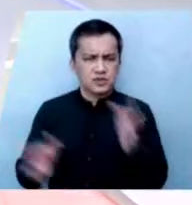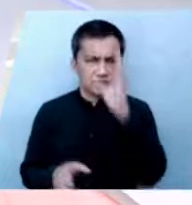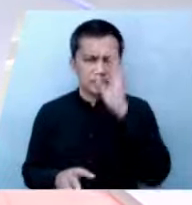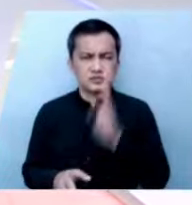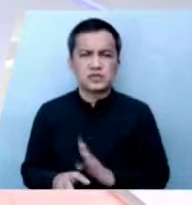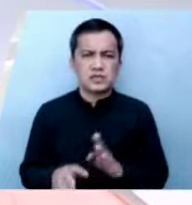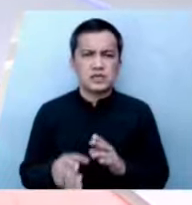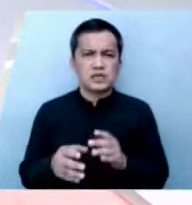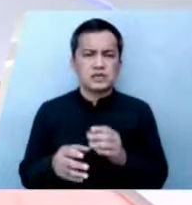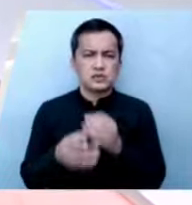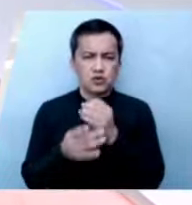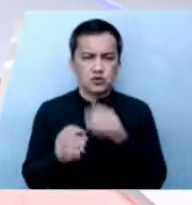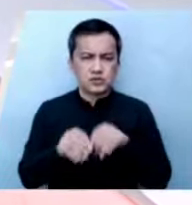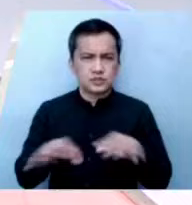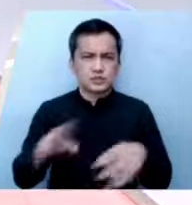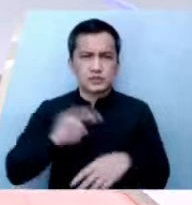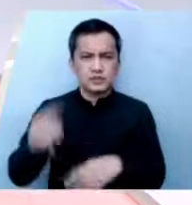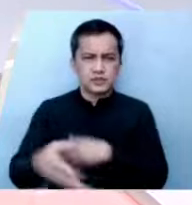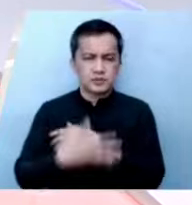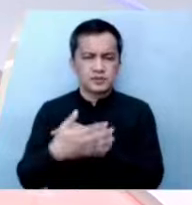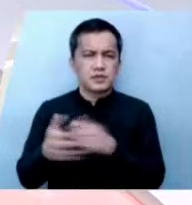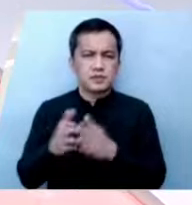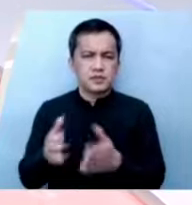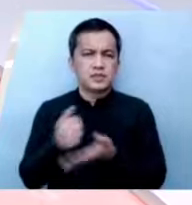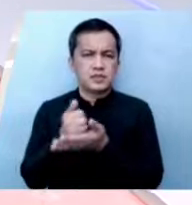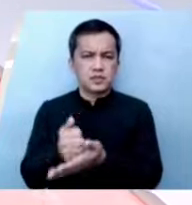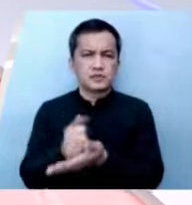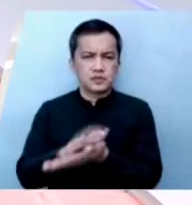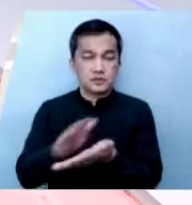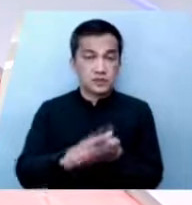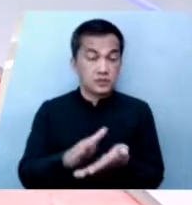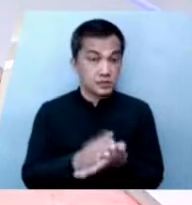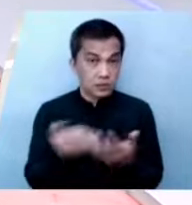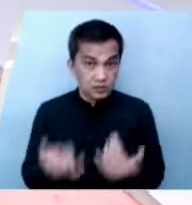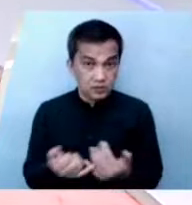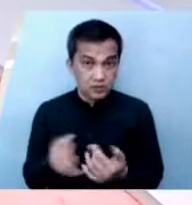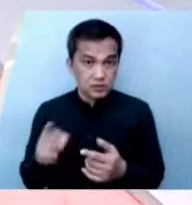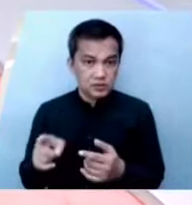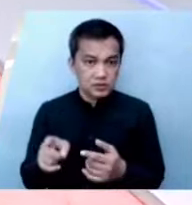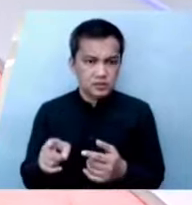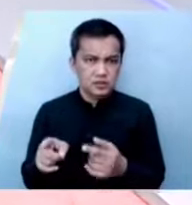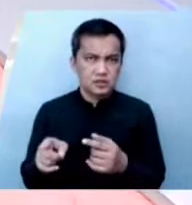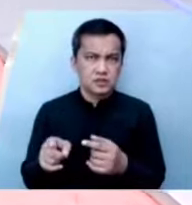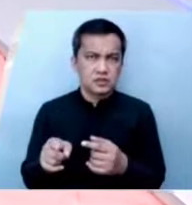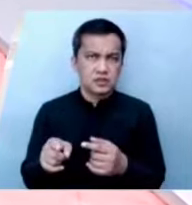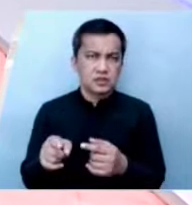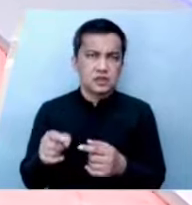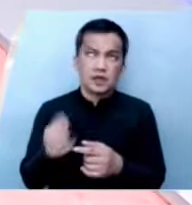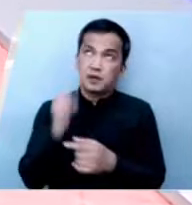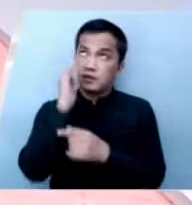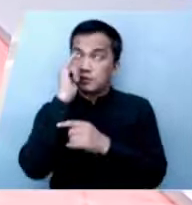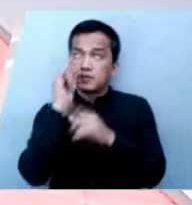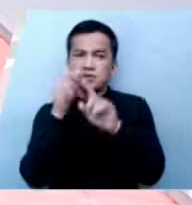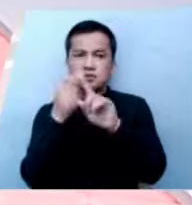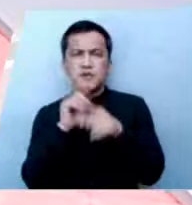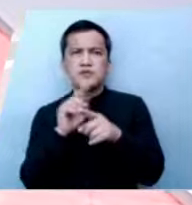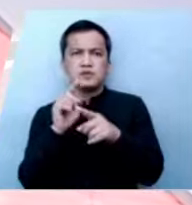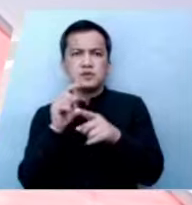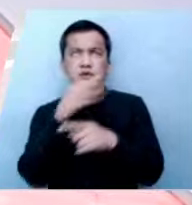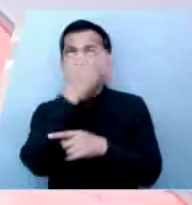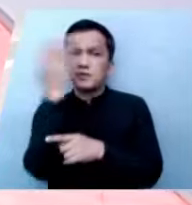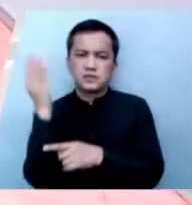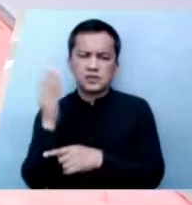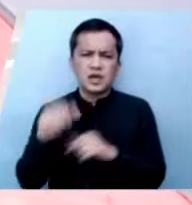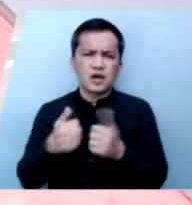Bay, malaking tulong daw sa ginagawang cleanup operation ngayon ang mga imaheng kuha mula sa kalawakan. Gaano kalaking tulong ba ito mga